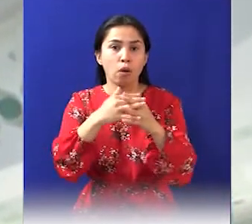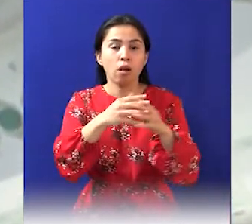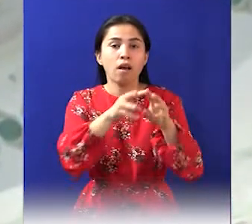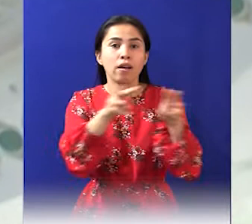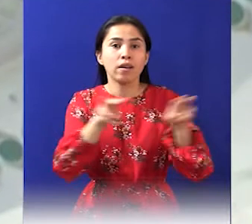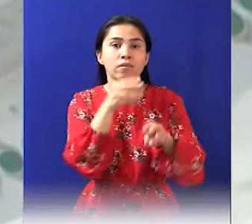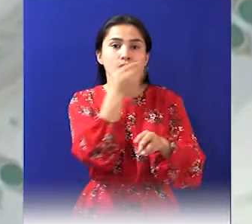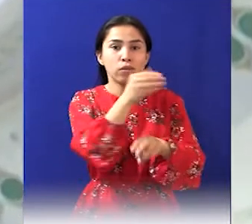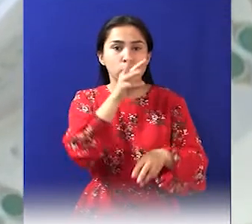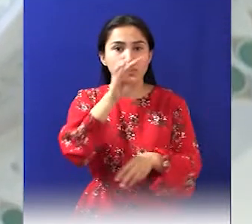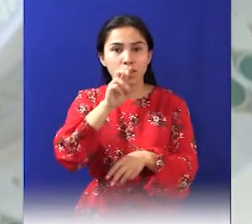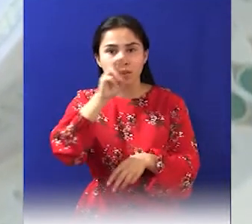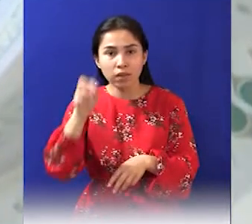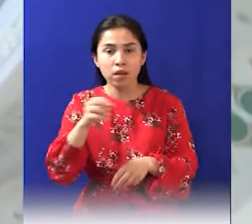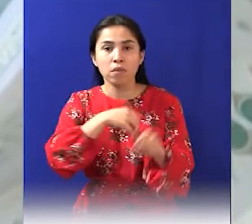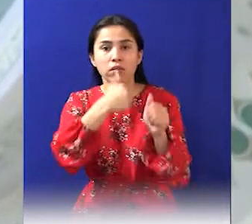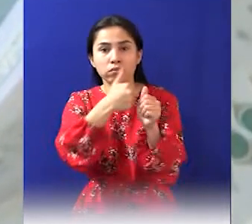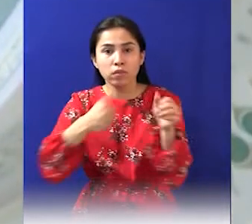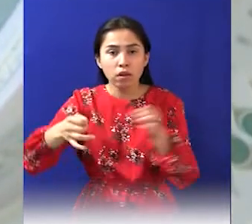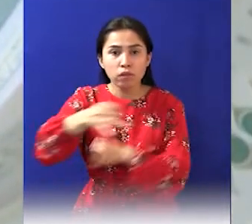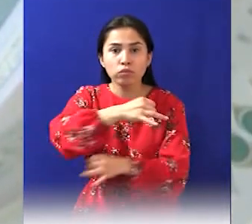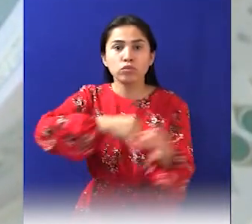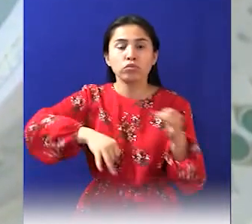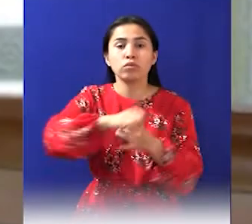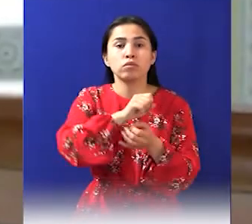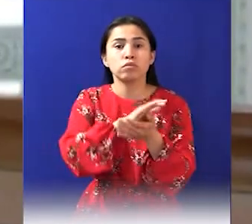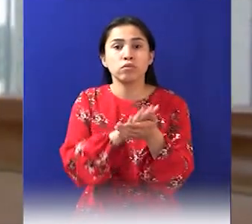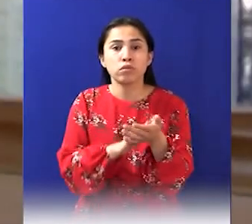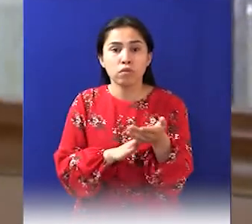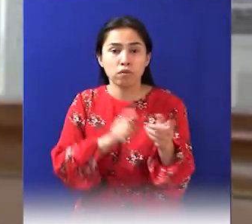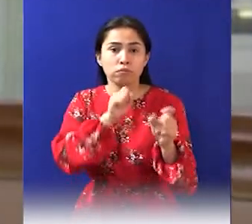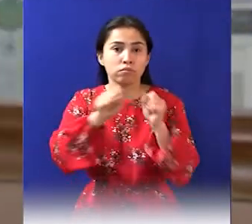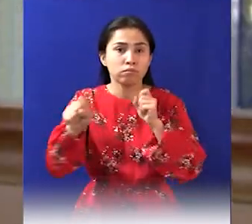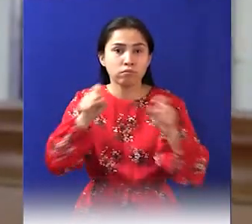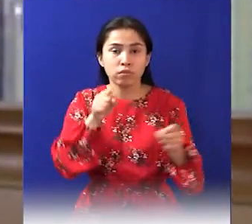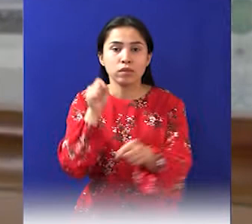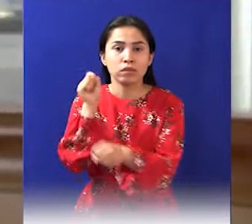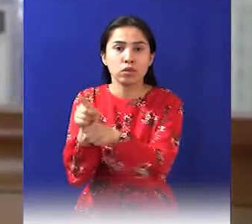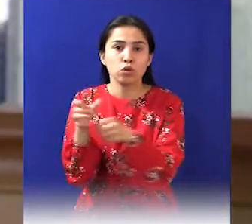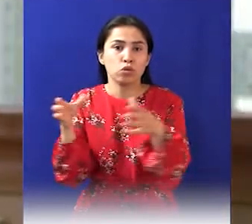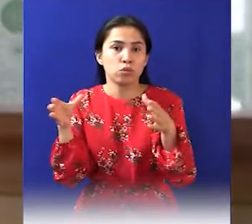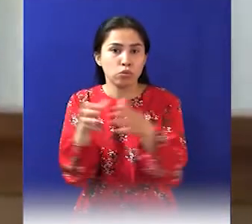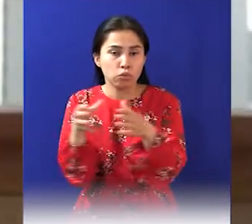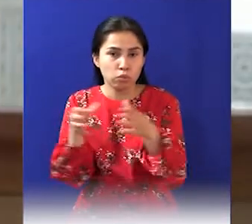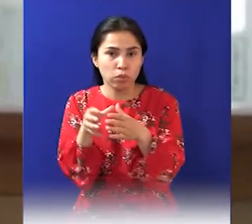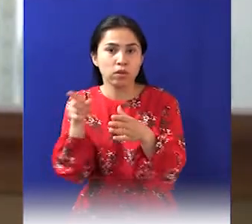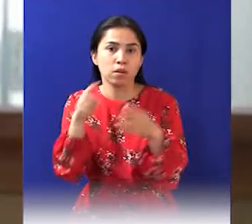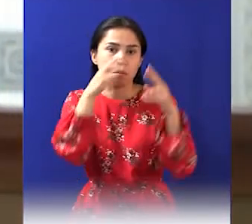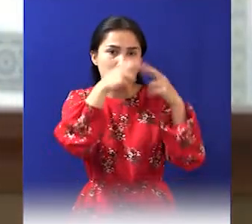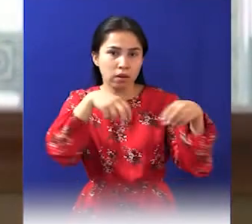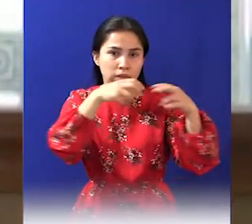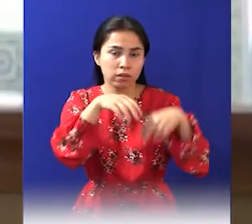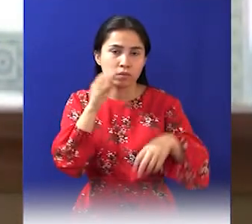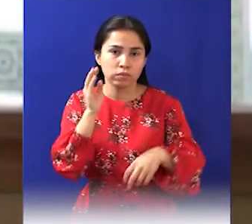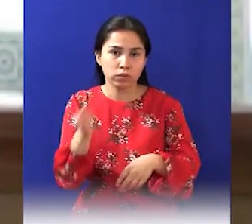өткізгені дұрыс. Жалпы бұл рухани кеш адамзат баласын бірлікке, бауырмалдылыққа ата-ананы құрметтеуге, отбасы мүшелерімен жақсы қарым-қатынаста болуға шақырады.